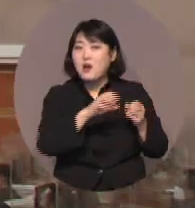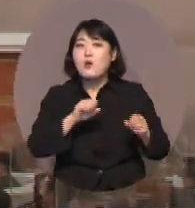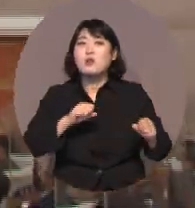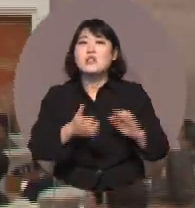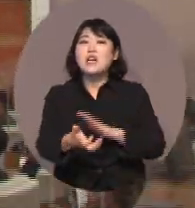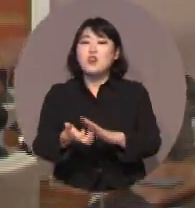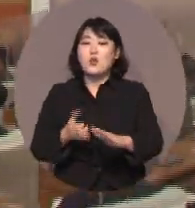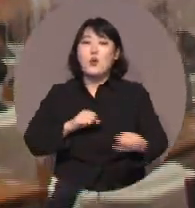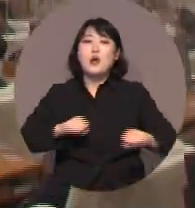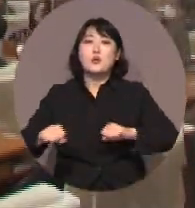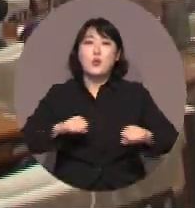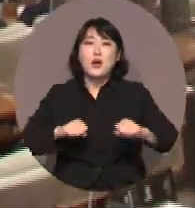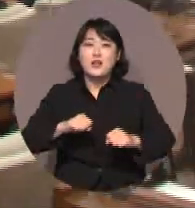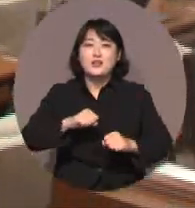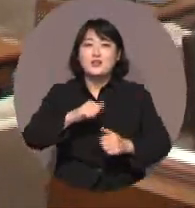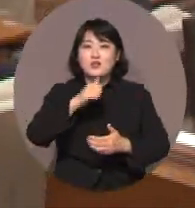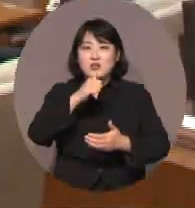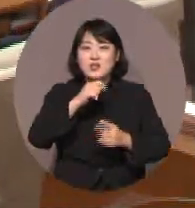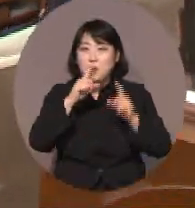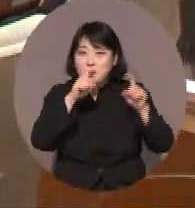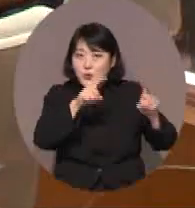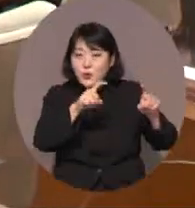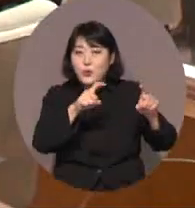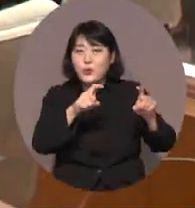운동을 한 혐의로 지난주 불구속 기소됐습니다